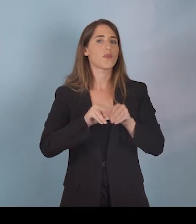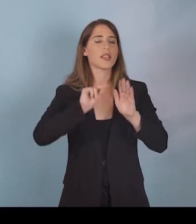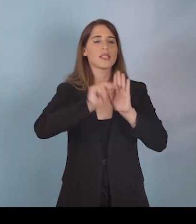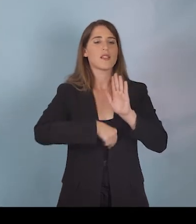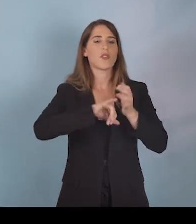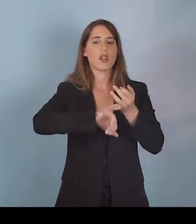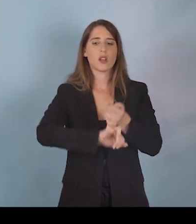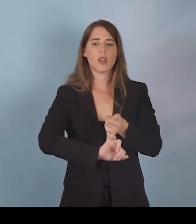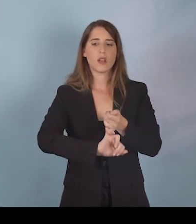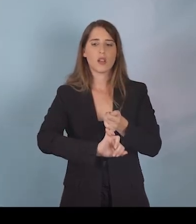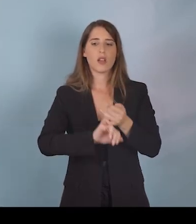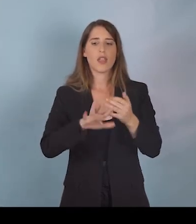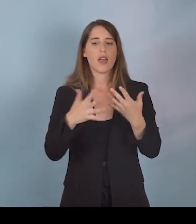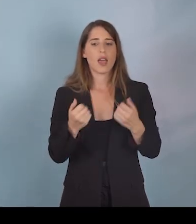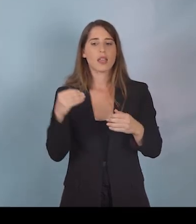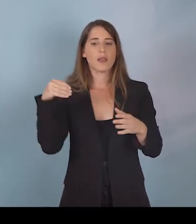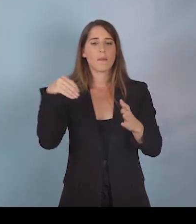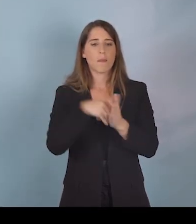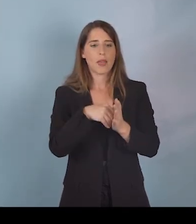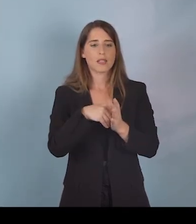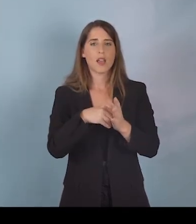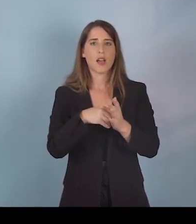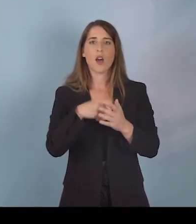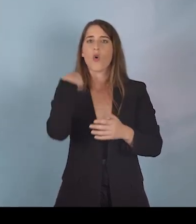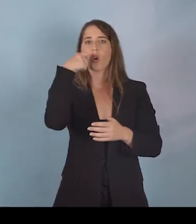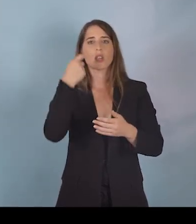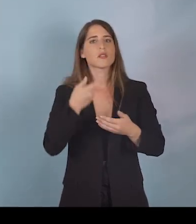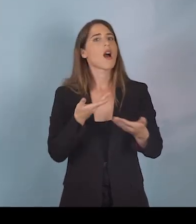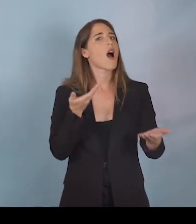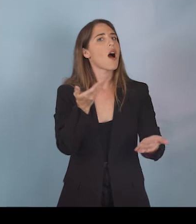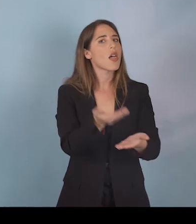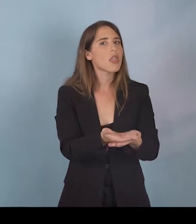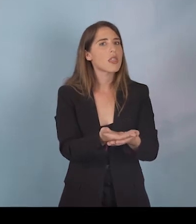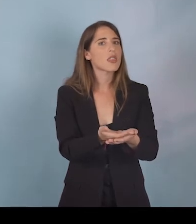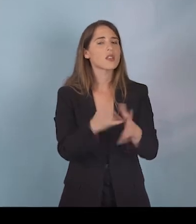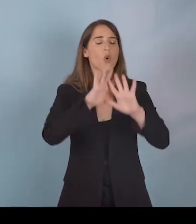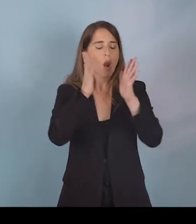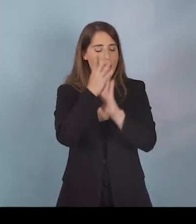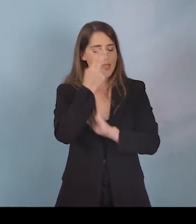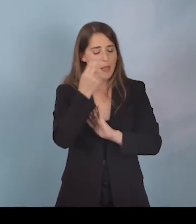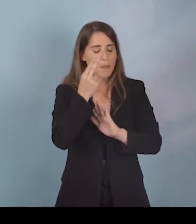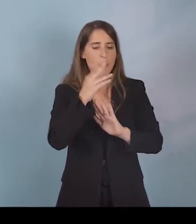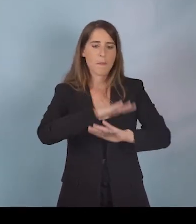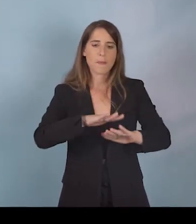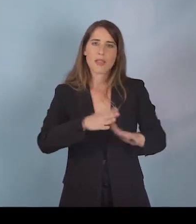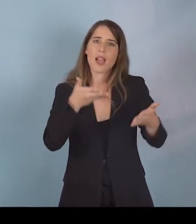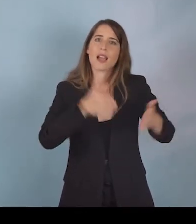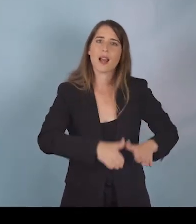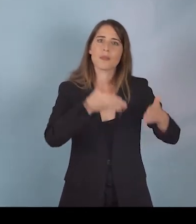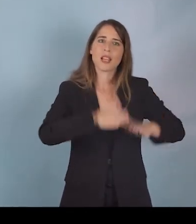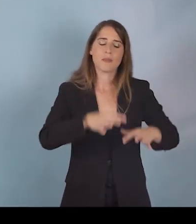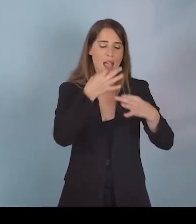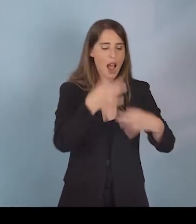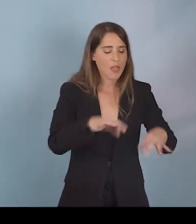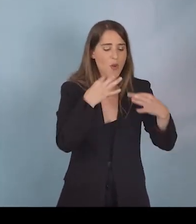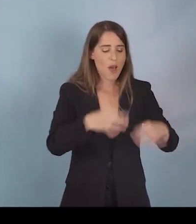σύμφωνο συμβίωσης ορισμένες άδειες που αφορούν την ανατροφή των παιδιών, γονικές άδειες. Θα υπάρξει δηλαδή μια πρώτη μέριμνα